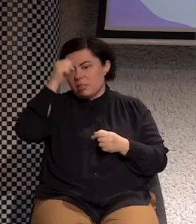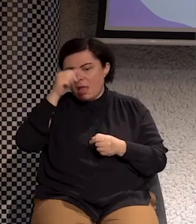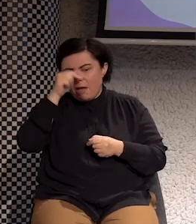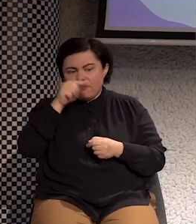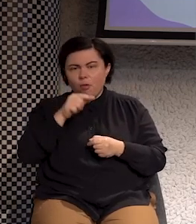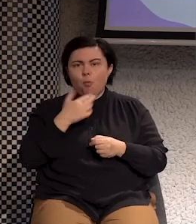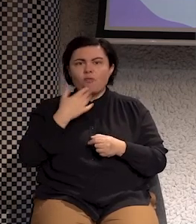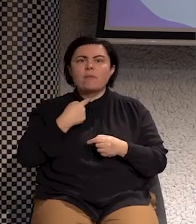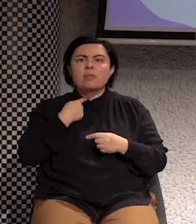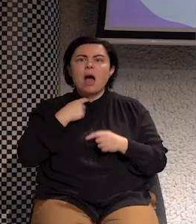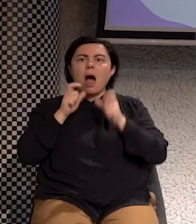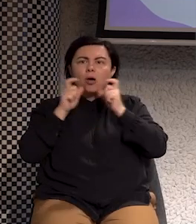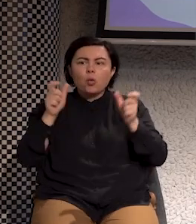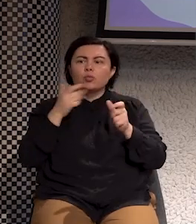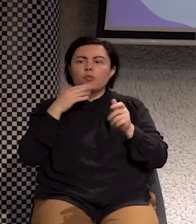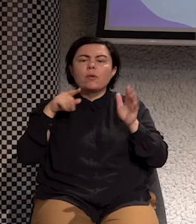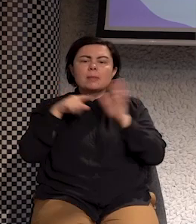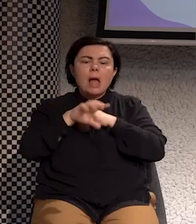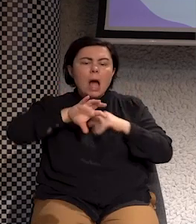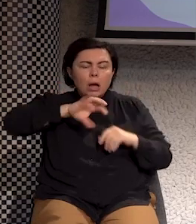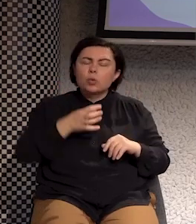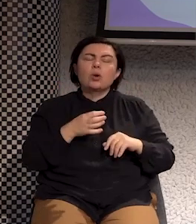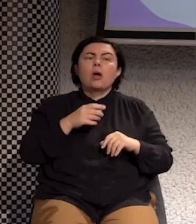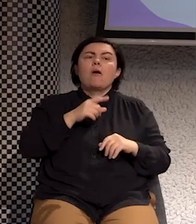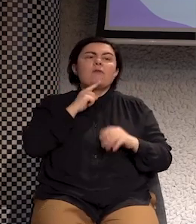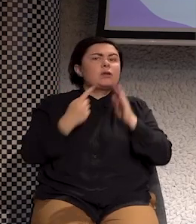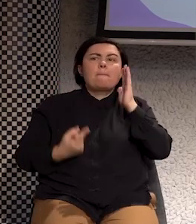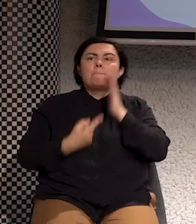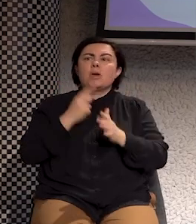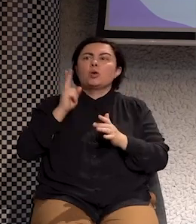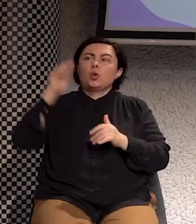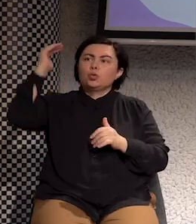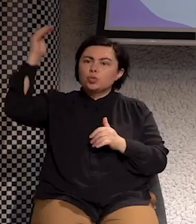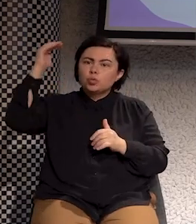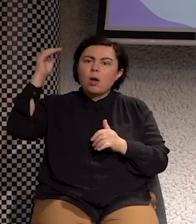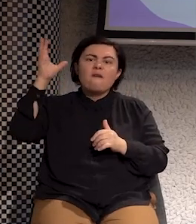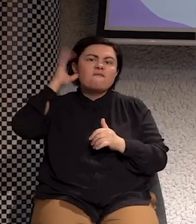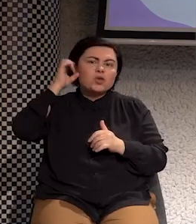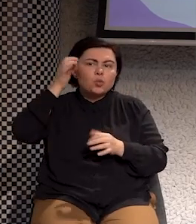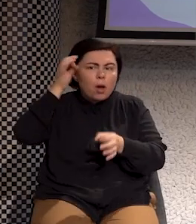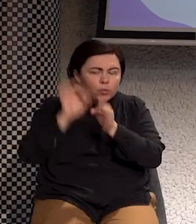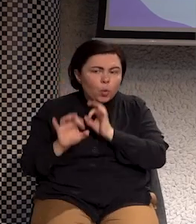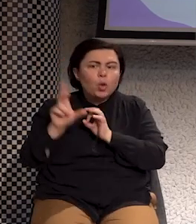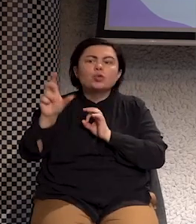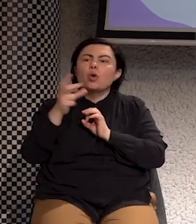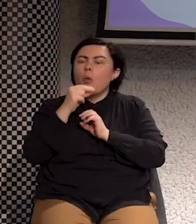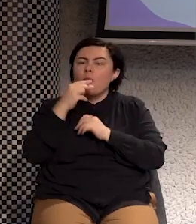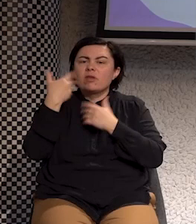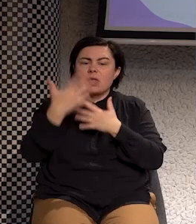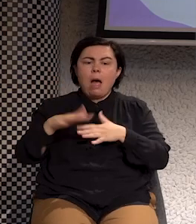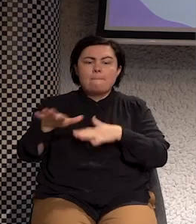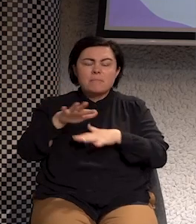to sobie głośno i mówią to grupie, ale też jest pierwszy moment, w którym ktoś dorosły ich wysłucha i da tą przestrzeń,